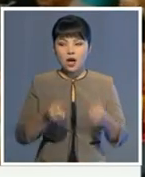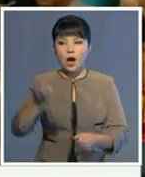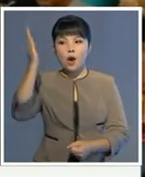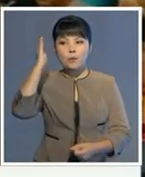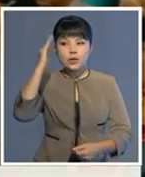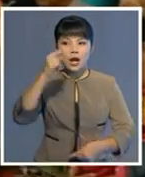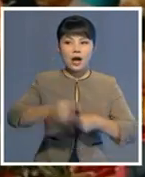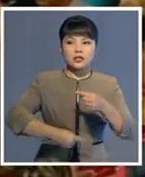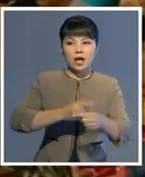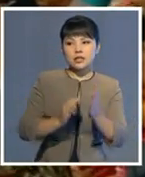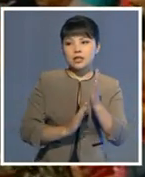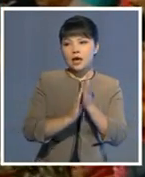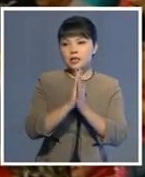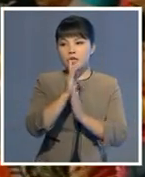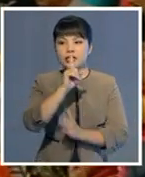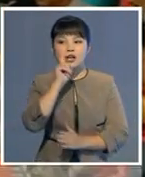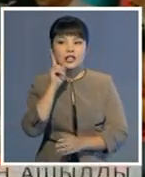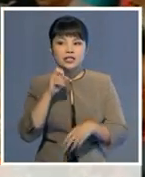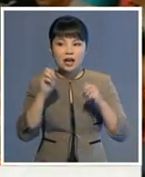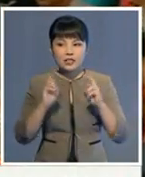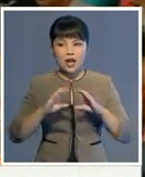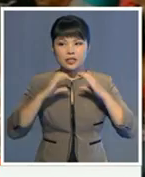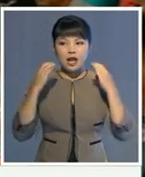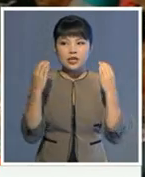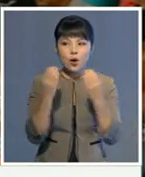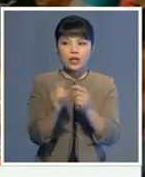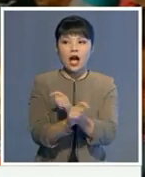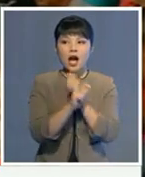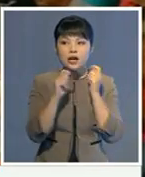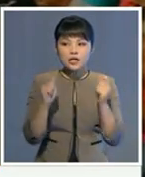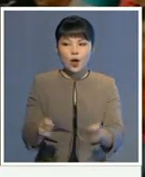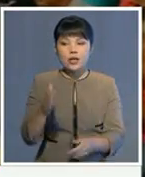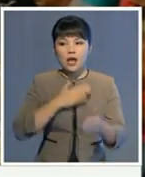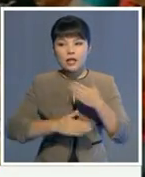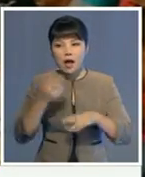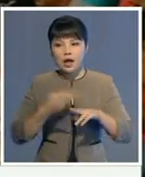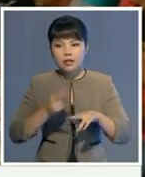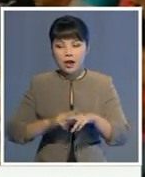дейді. Жастарға арналып осындай стадионның ашылуы, ол жастардың бос уақытын